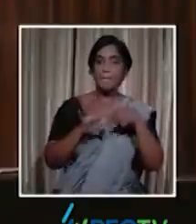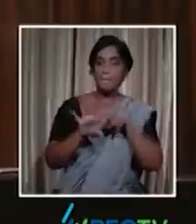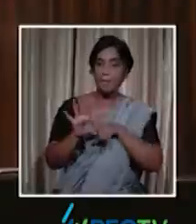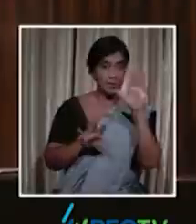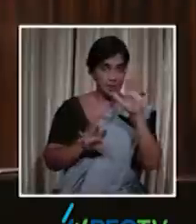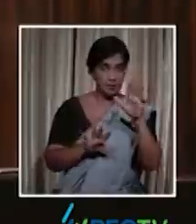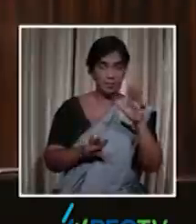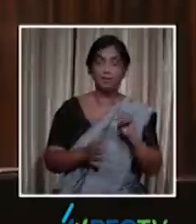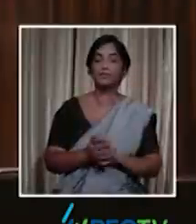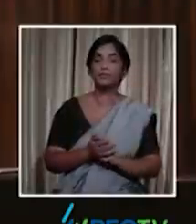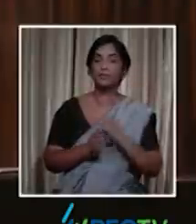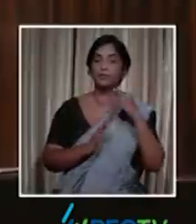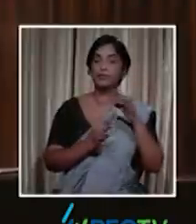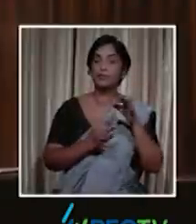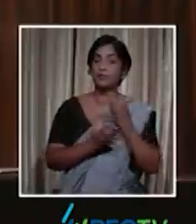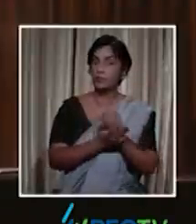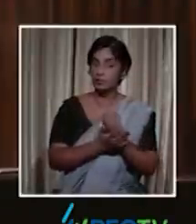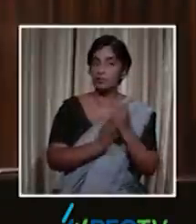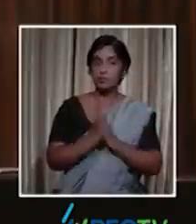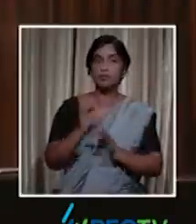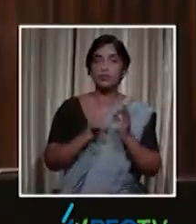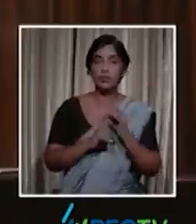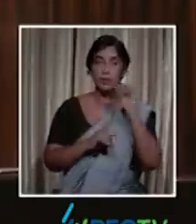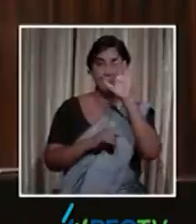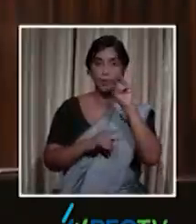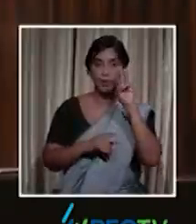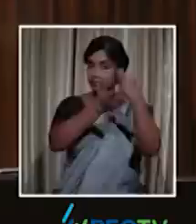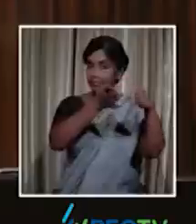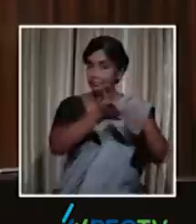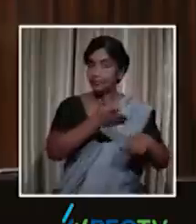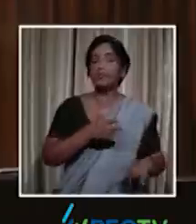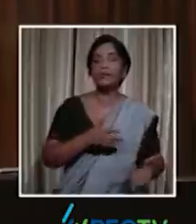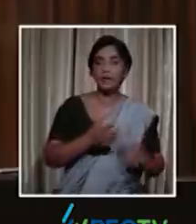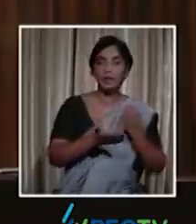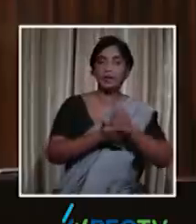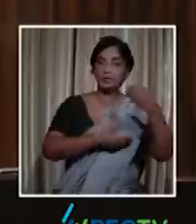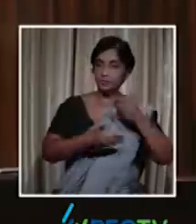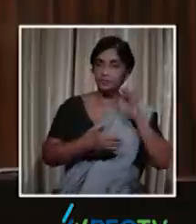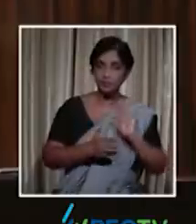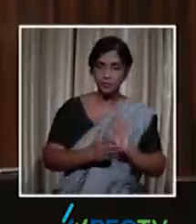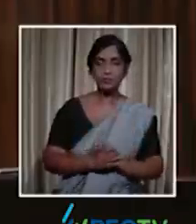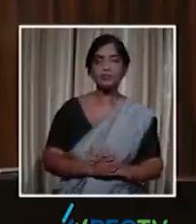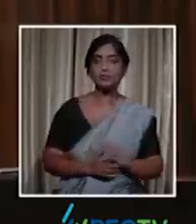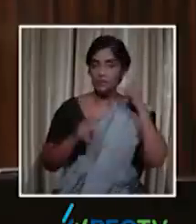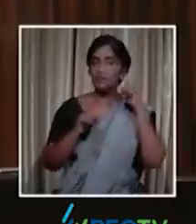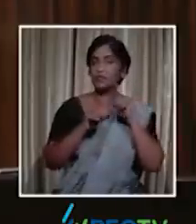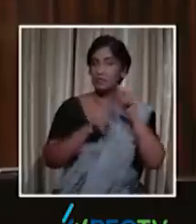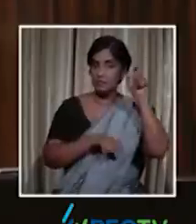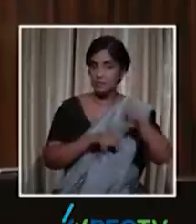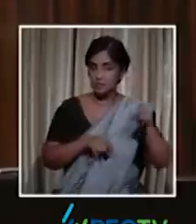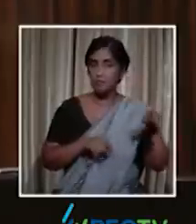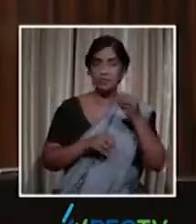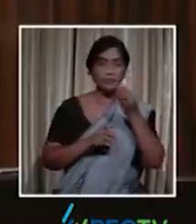20, 22, 5 වෙනි දින ශ්‍රී ලංකා ප්‍රජාතන්ත්‍ර පෙරමුණේ මන්ත්‍රීවරුන් 53 දෙනෙකුගේ අත්සනින් යුතුව ලිපියක් මා වෙත බාර දී ඇත. එම පිරිස සඳහා